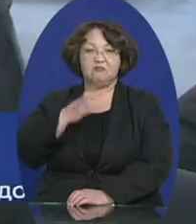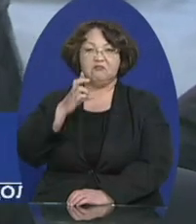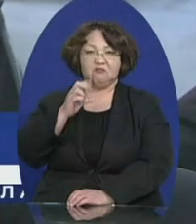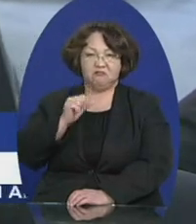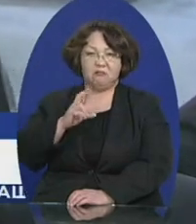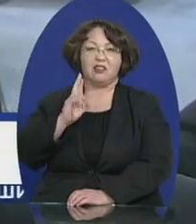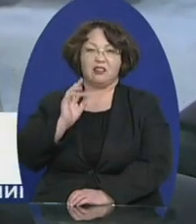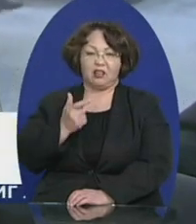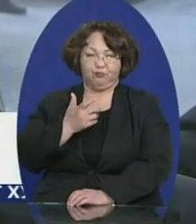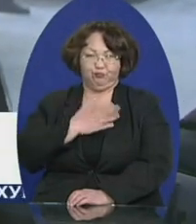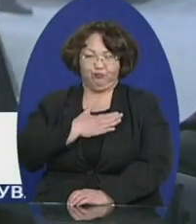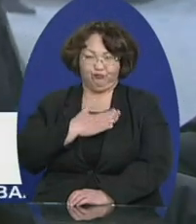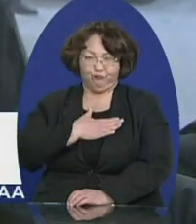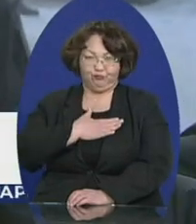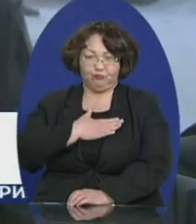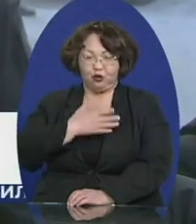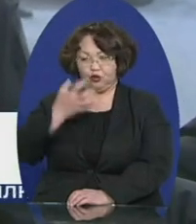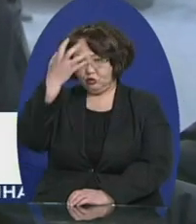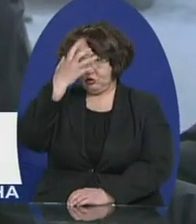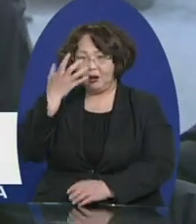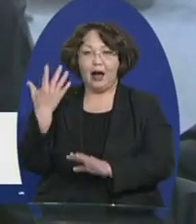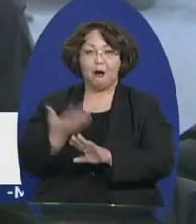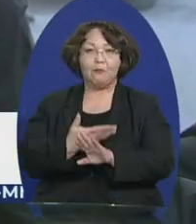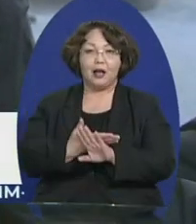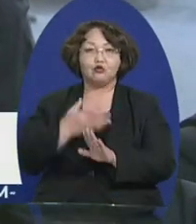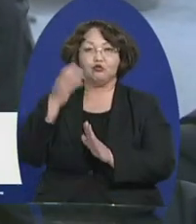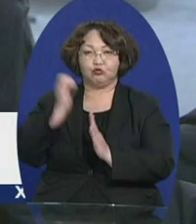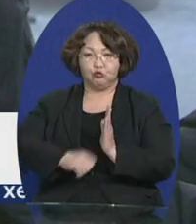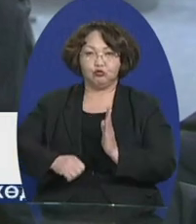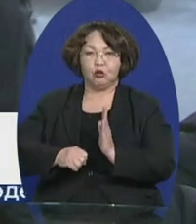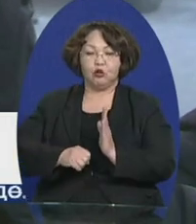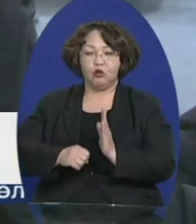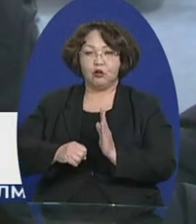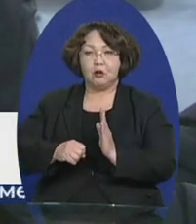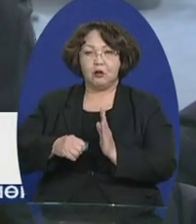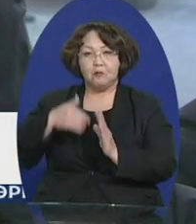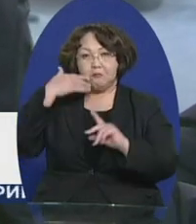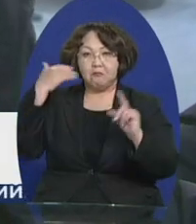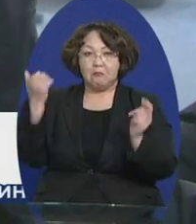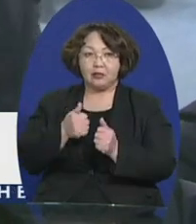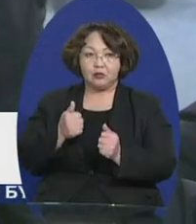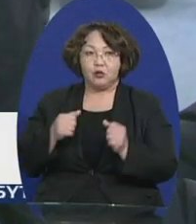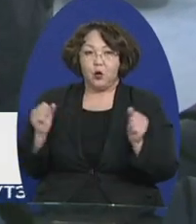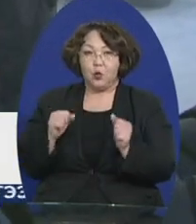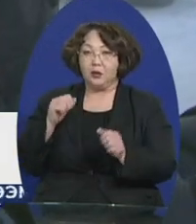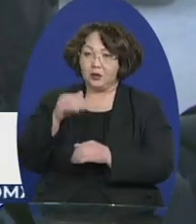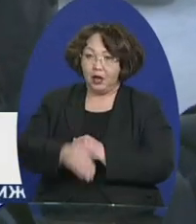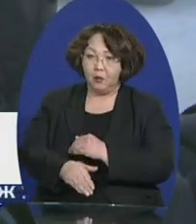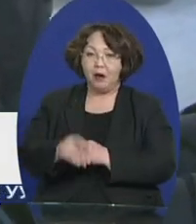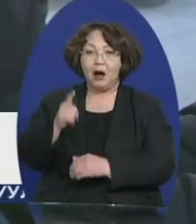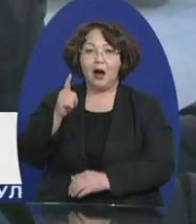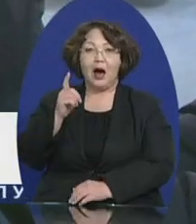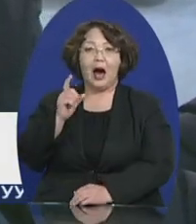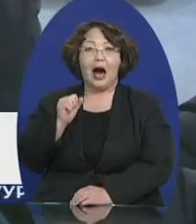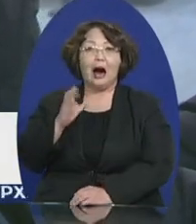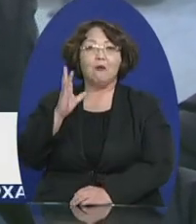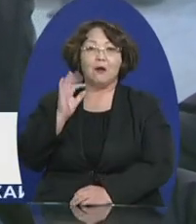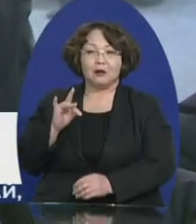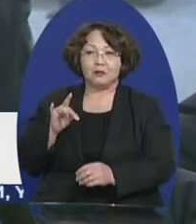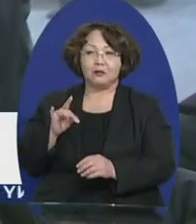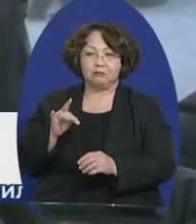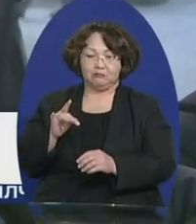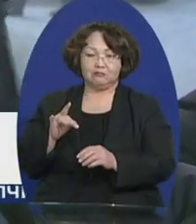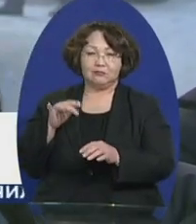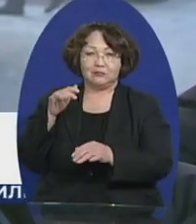байдаг. За энэ хагуулгаараа малчдын одоо өвөлжилт болон хавржилтын асуудал бол зөвхөн